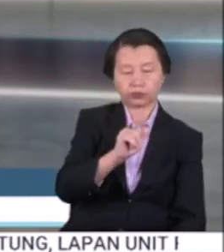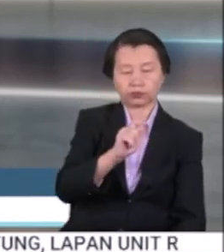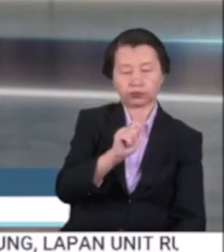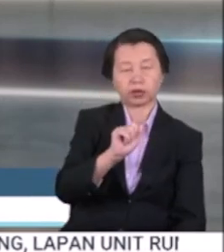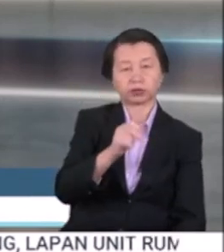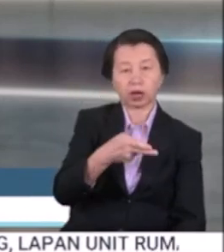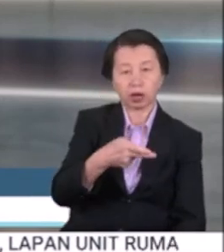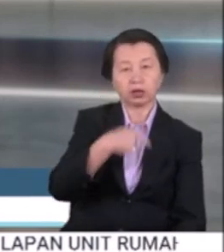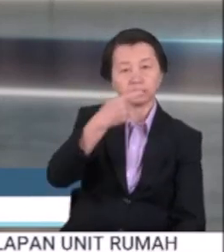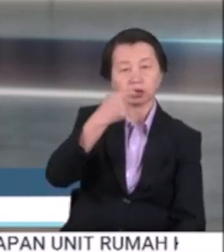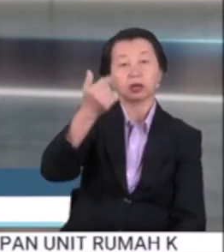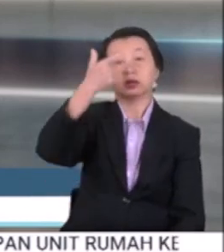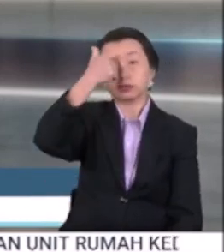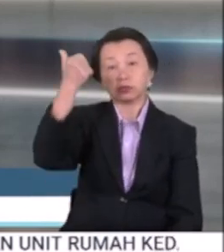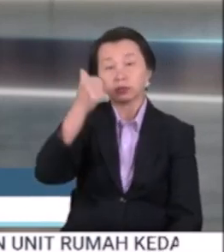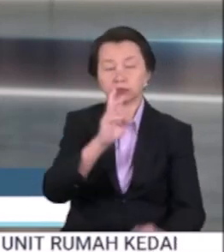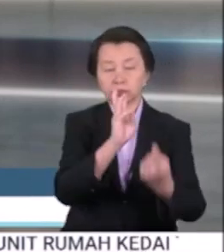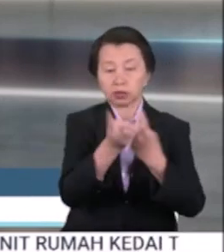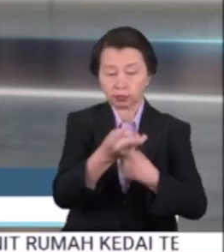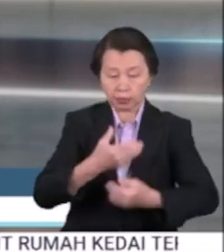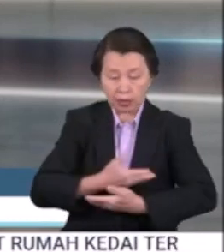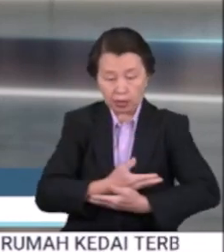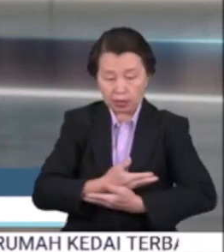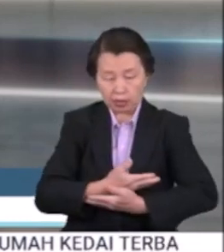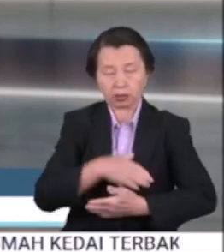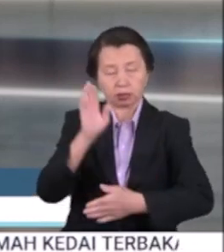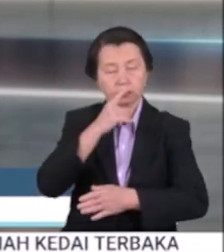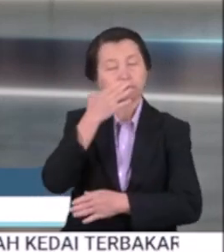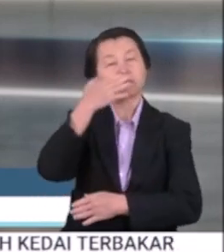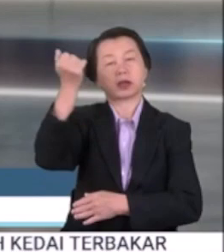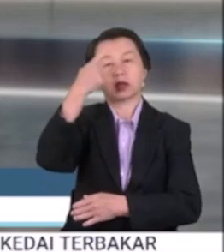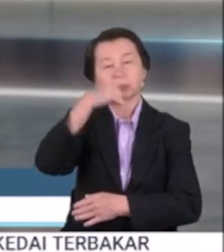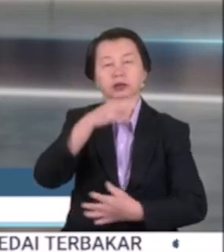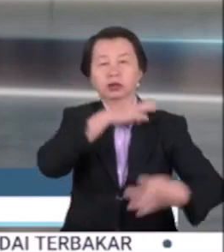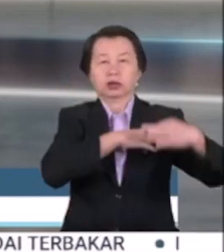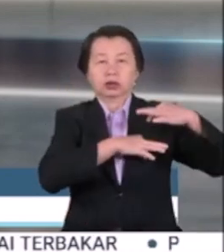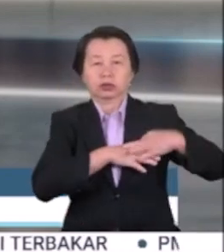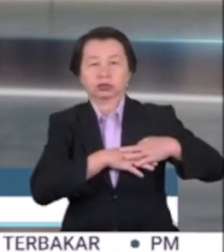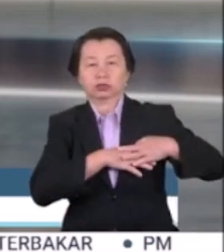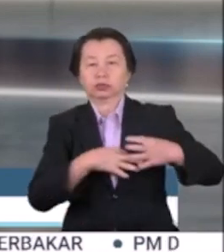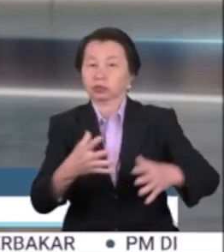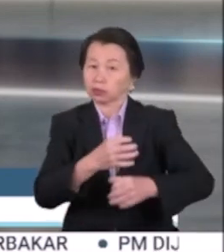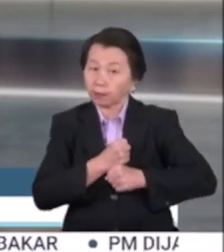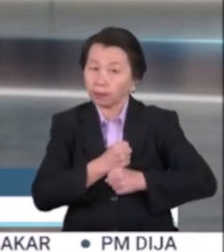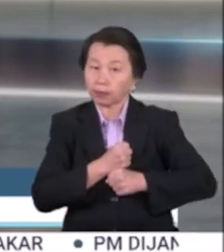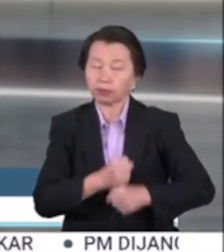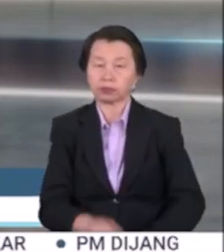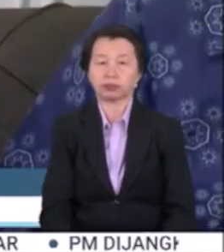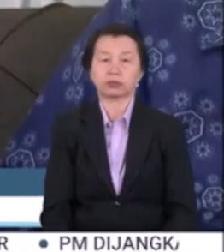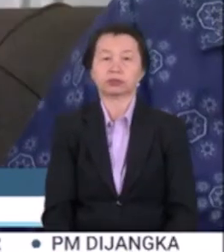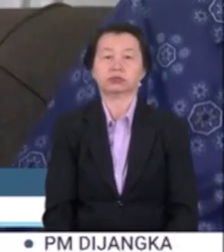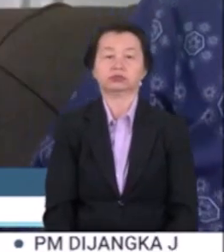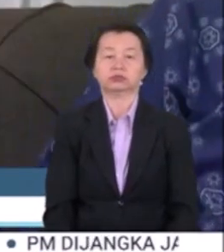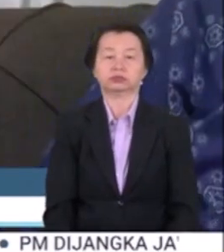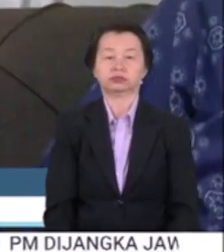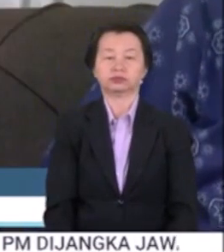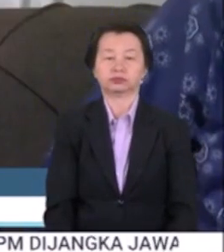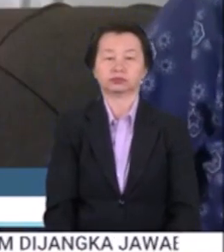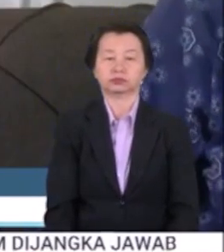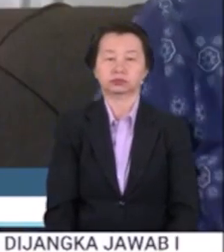Abdullah berkata ini kerana kebajikan anak-anak lebih terjamin dengan keuntungan yang diperoleh.